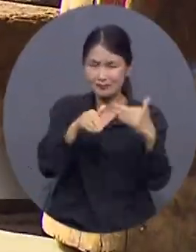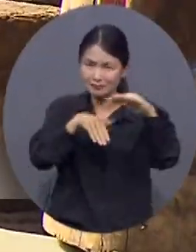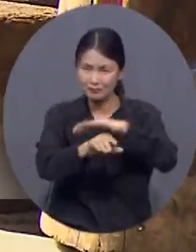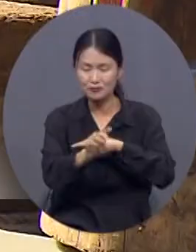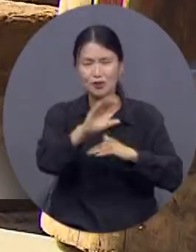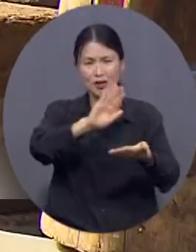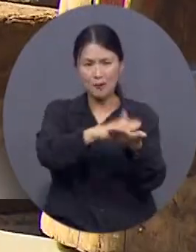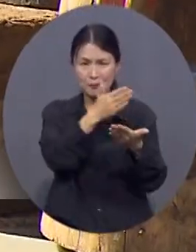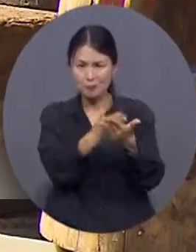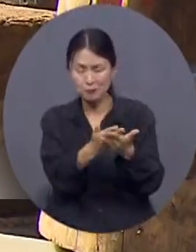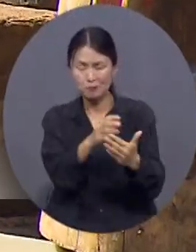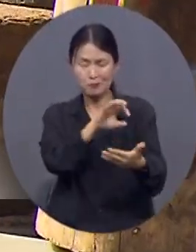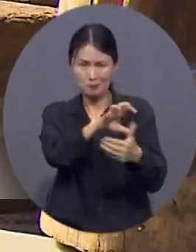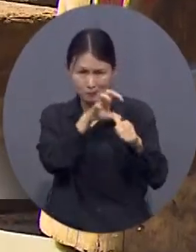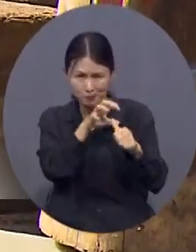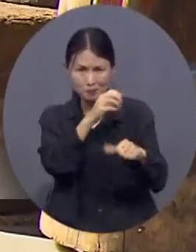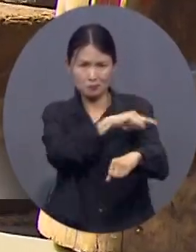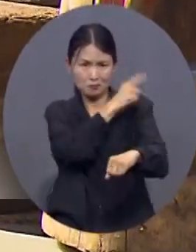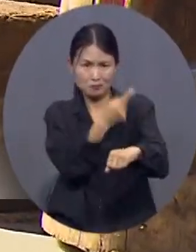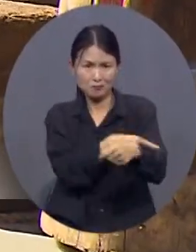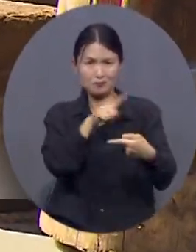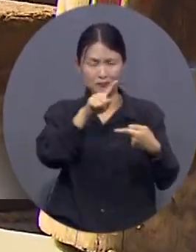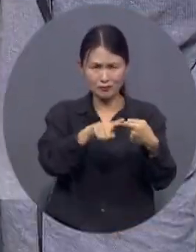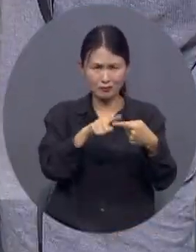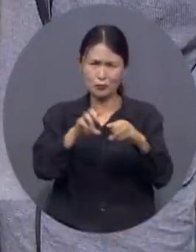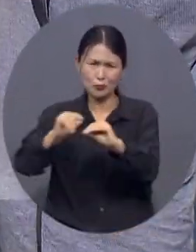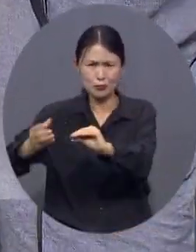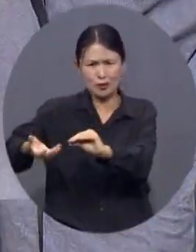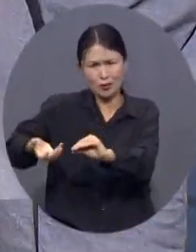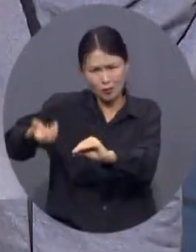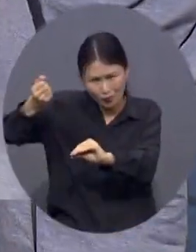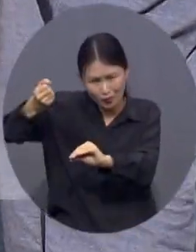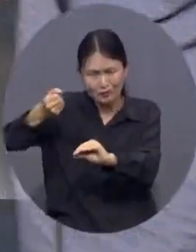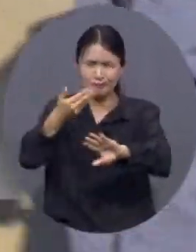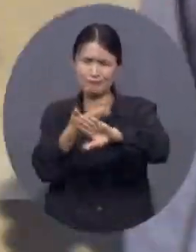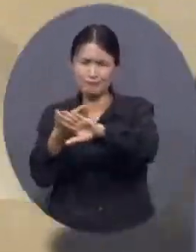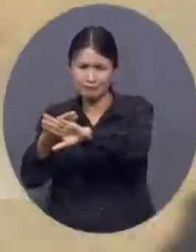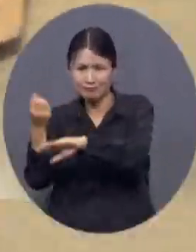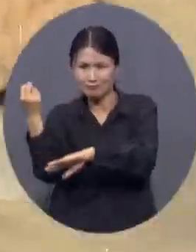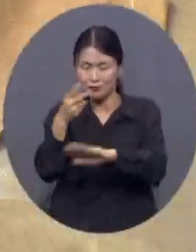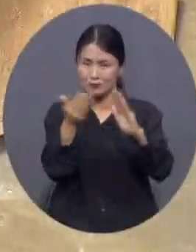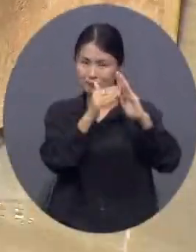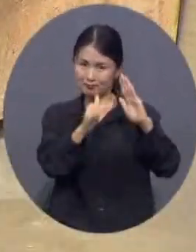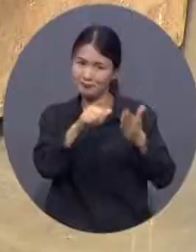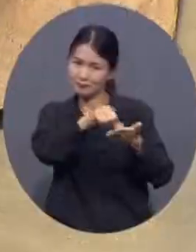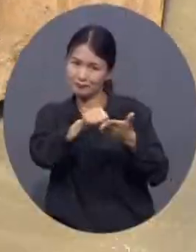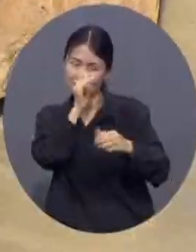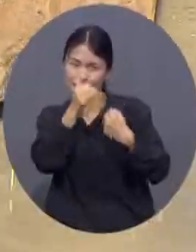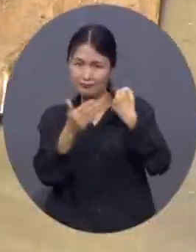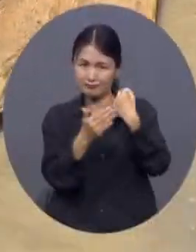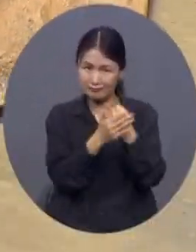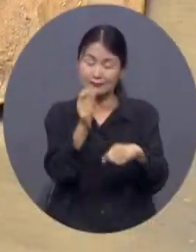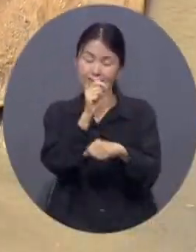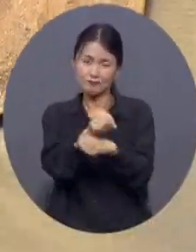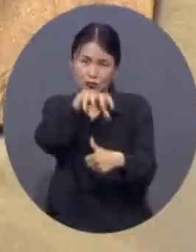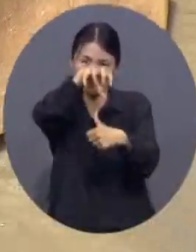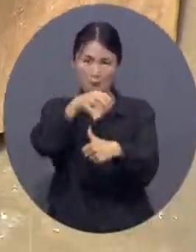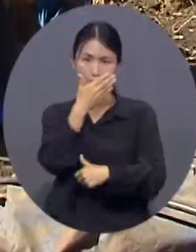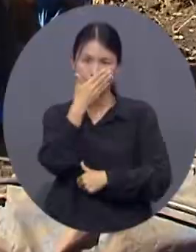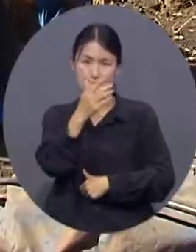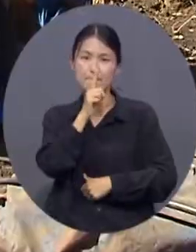개발과 이용 권한은 토지 소유권과는 별개이며 공적 수자원으로서 행정의 규제